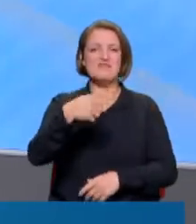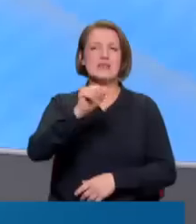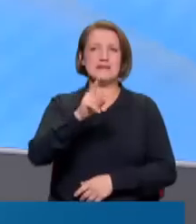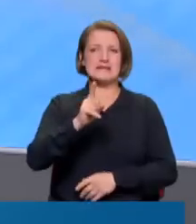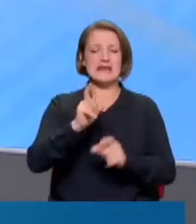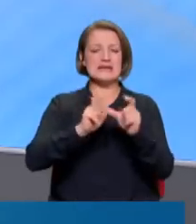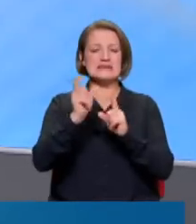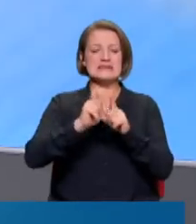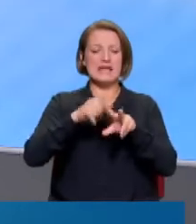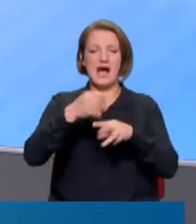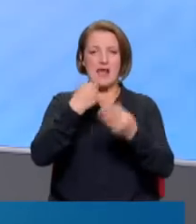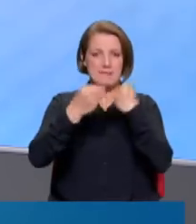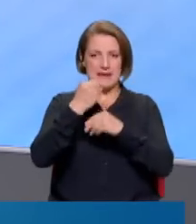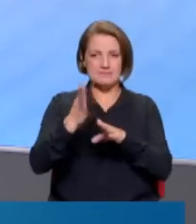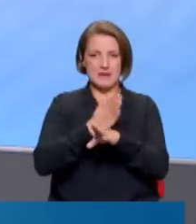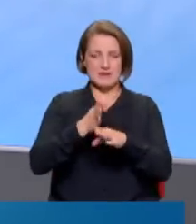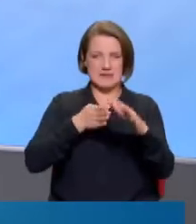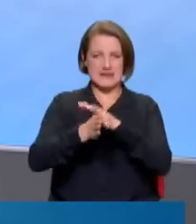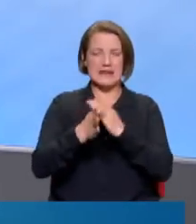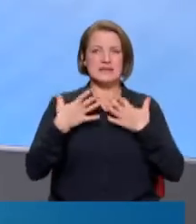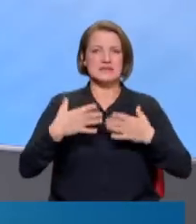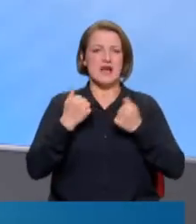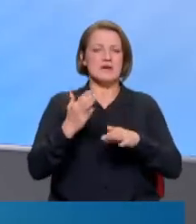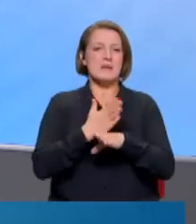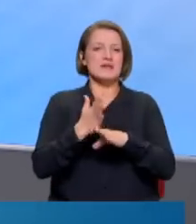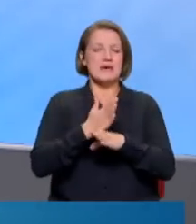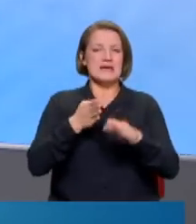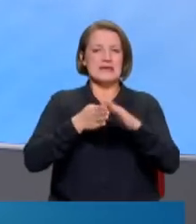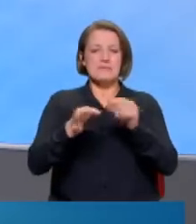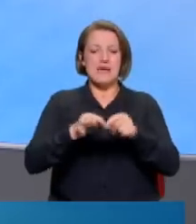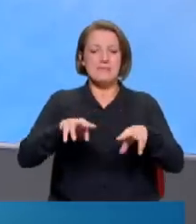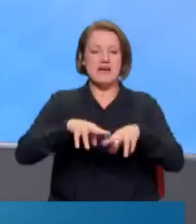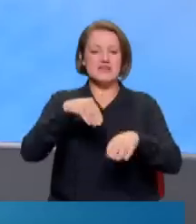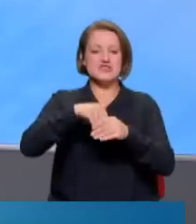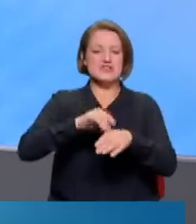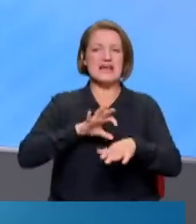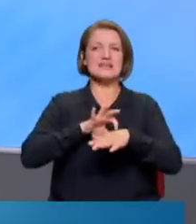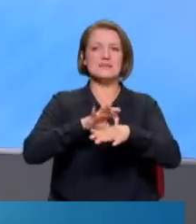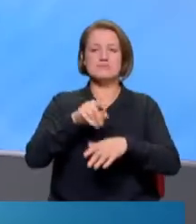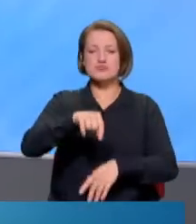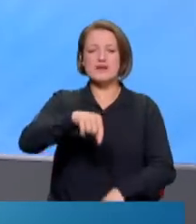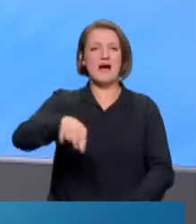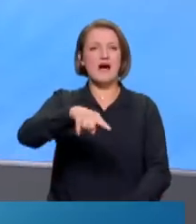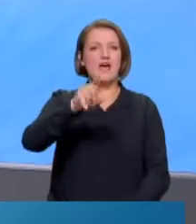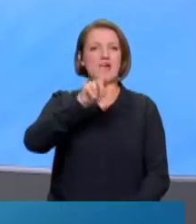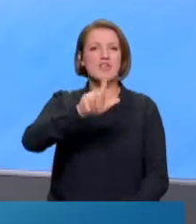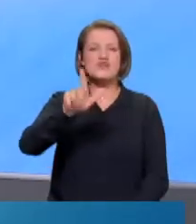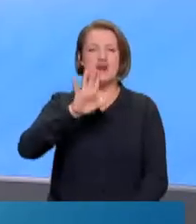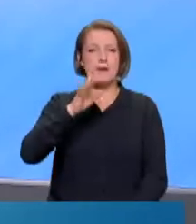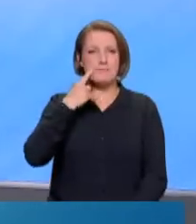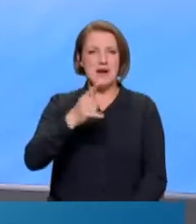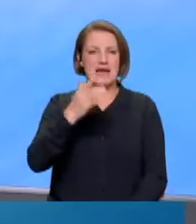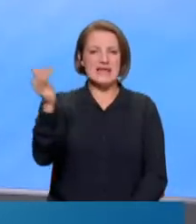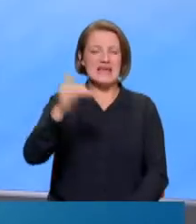sağlık malzemesi girdi ama Birleşmiş Milletler'in içerideki temsilcisi dedi ki buradaki ihtiyaca baktığınızda gelen